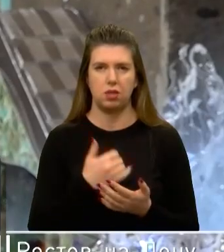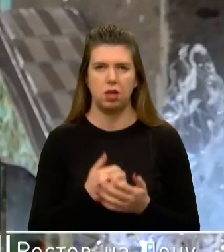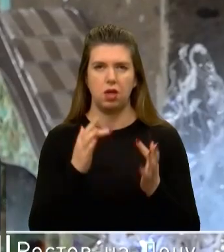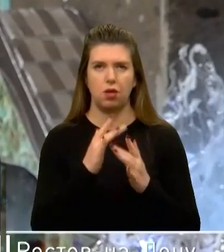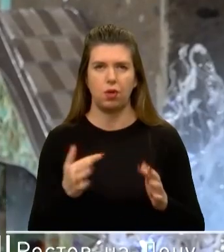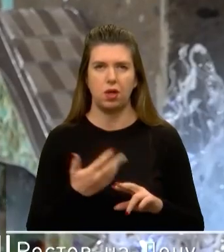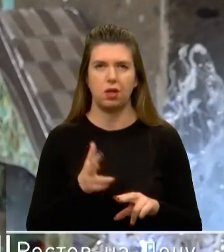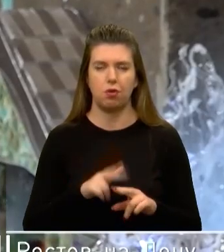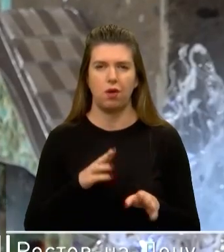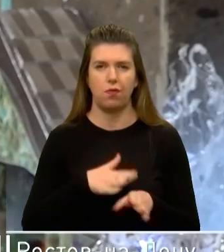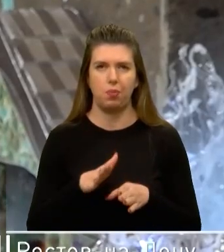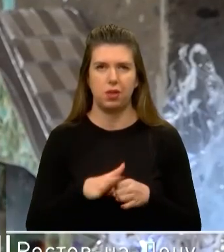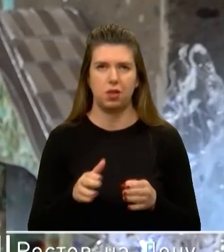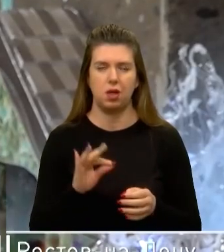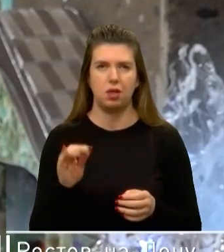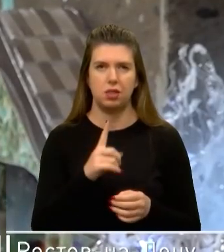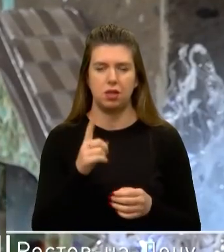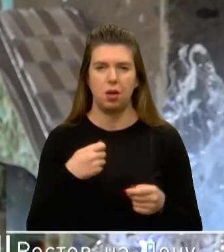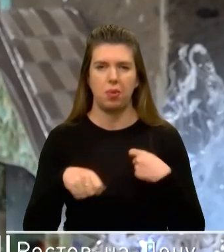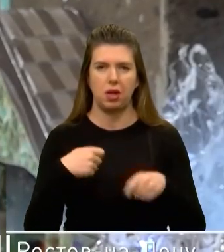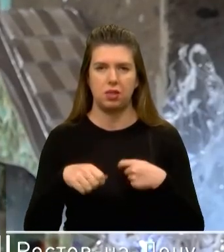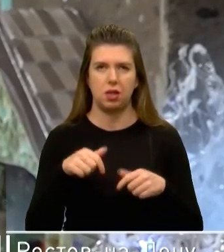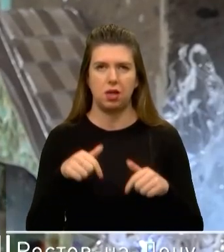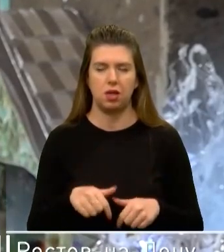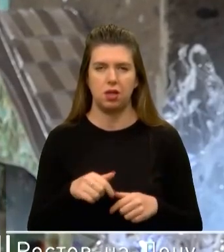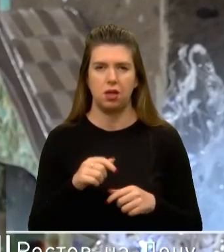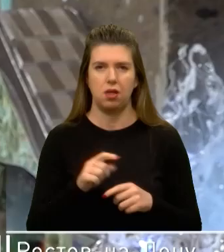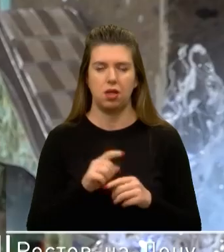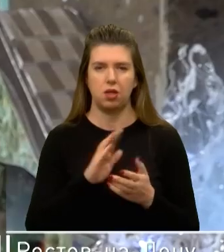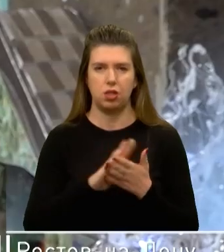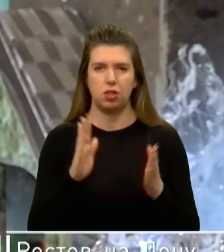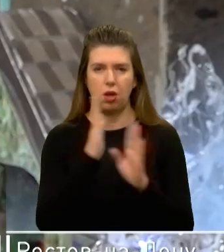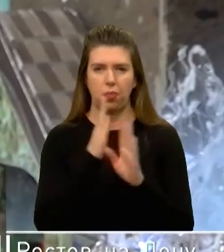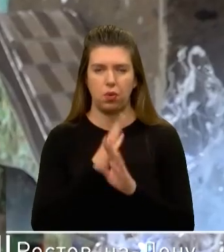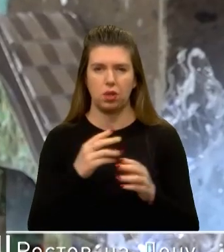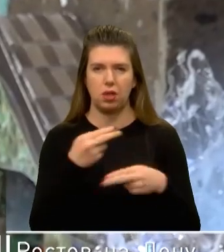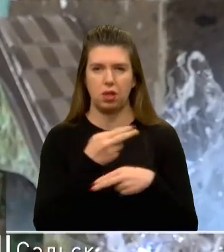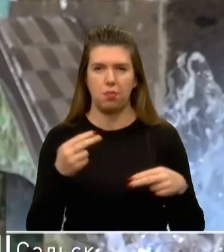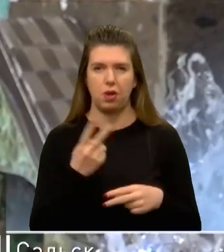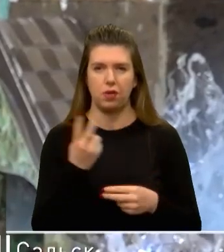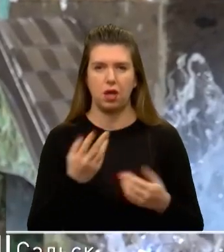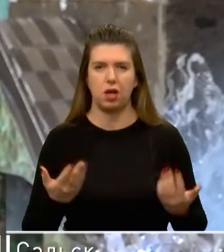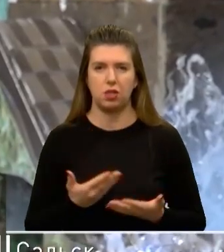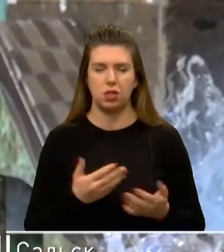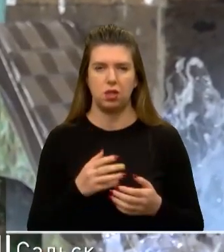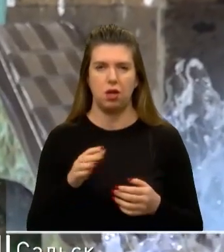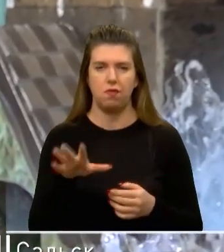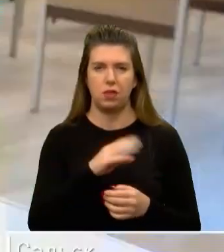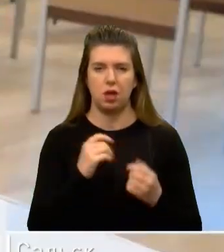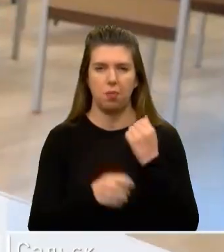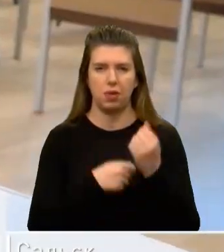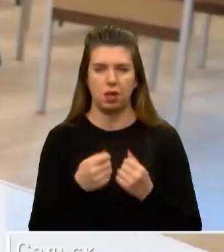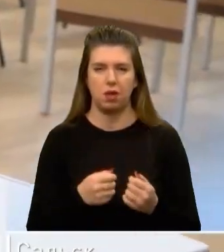Ёлка которая выполнена из пластика это экологическая тематика да вторая жизнь отживших